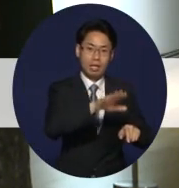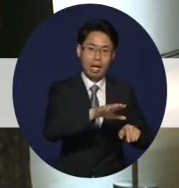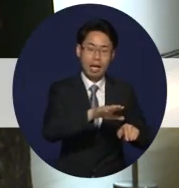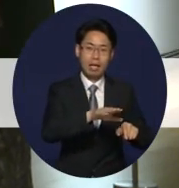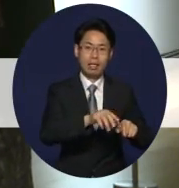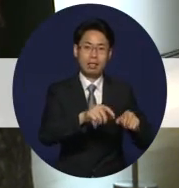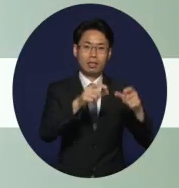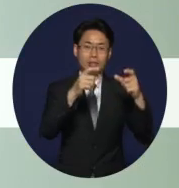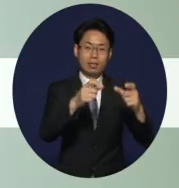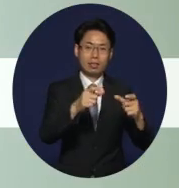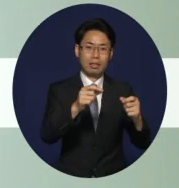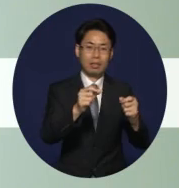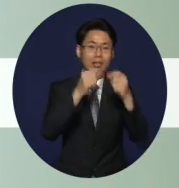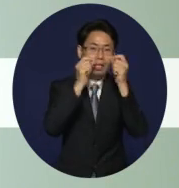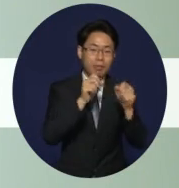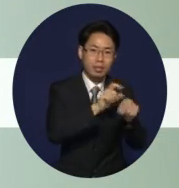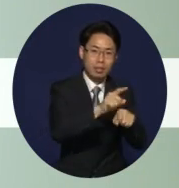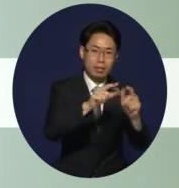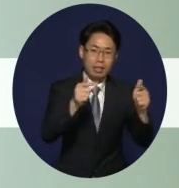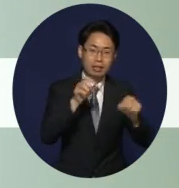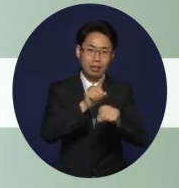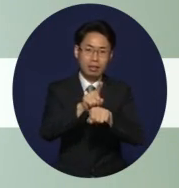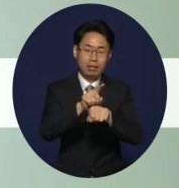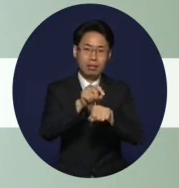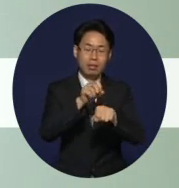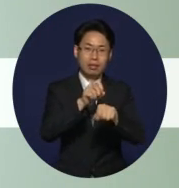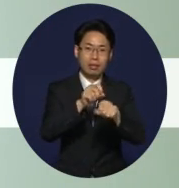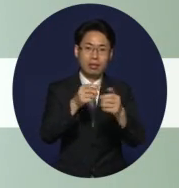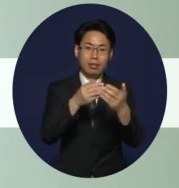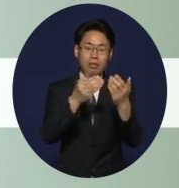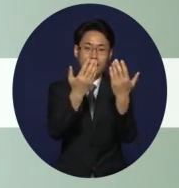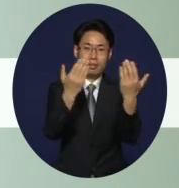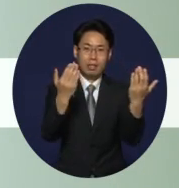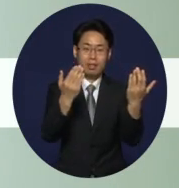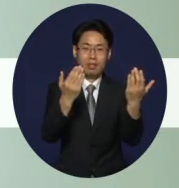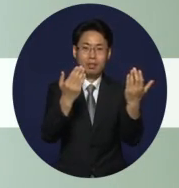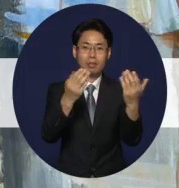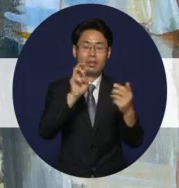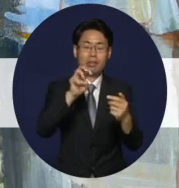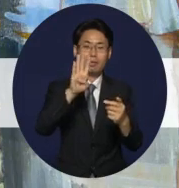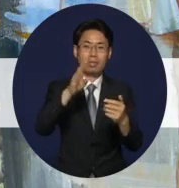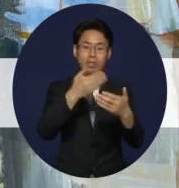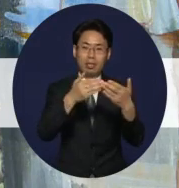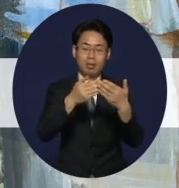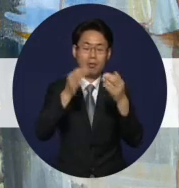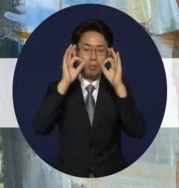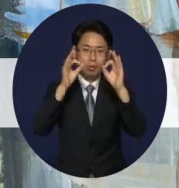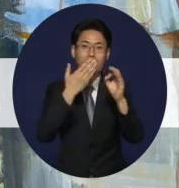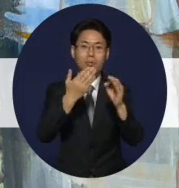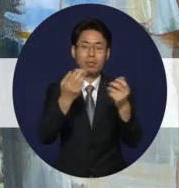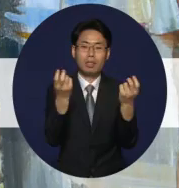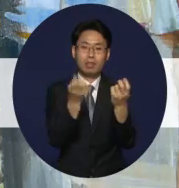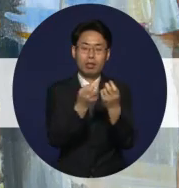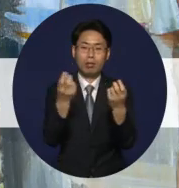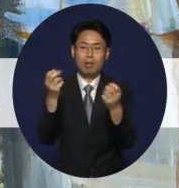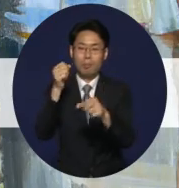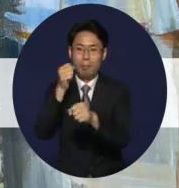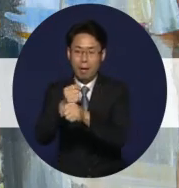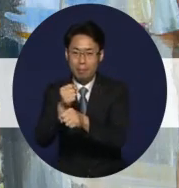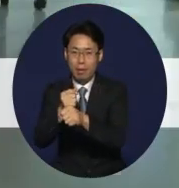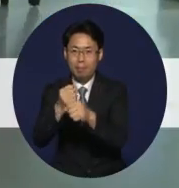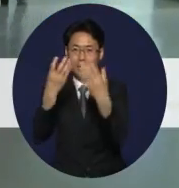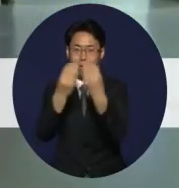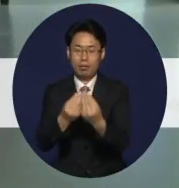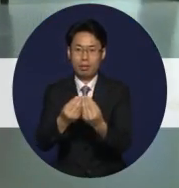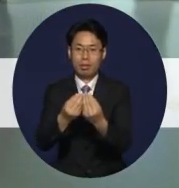전에서는 지역의 개별성과 다양성에 관해 보여주는 회화 작품 34점을 만나볼 수 있으며 재료와 기법, 그리고